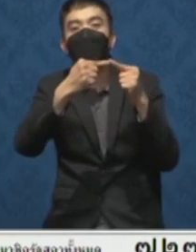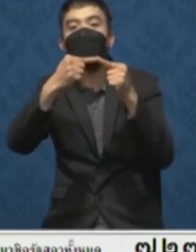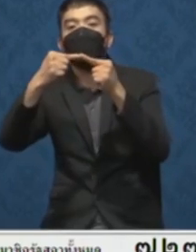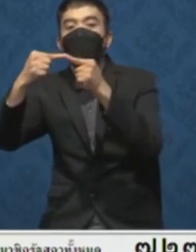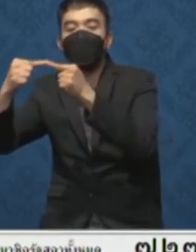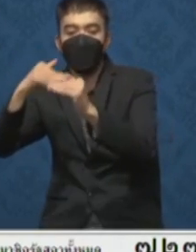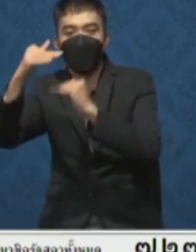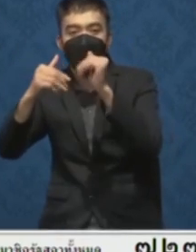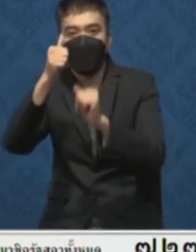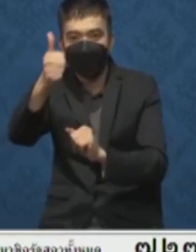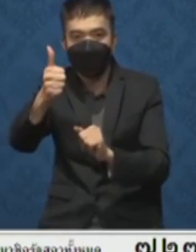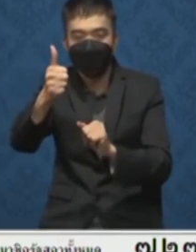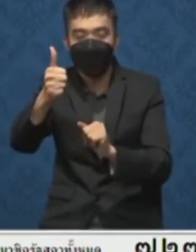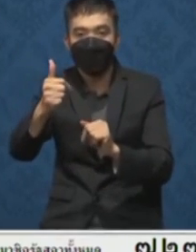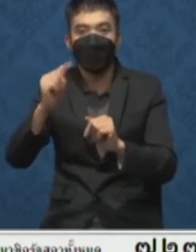แต่มาบัดนี้